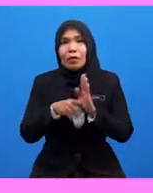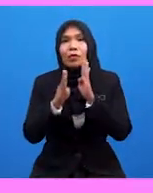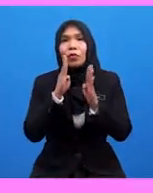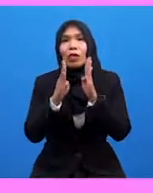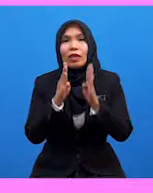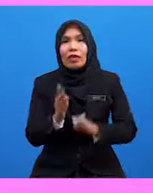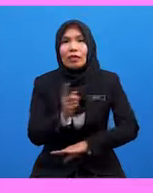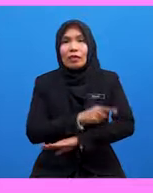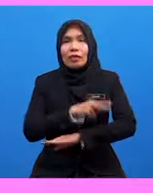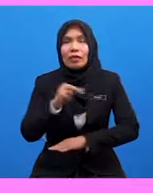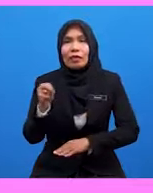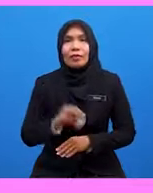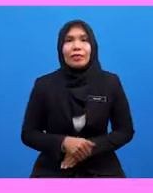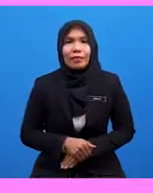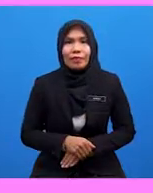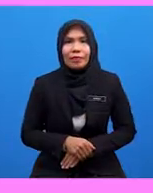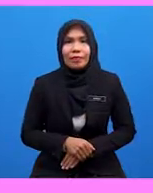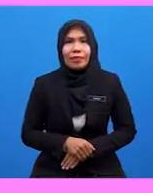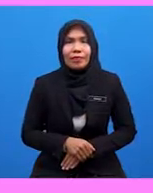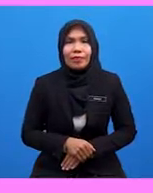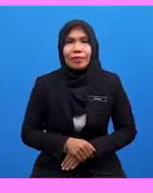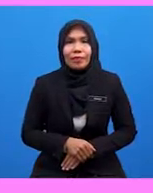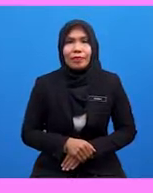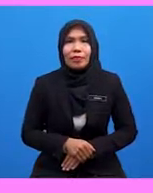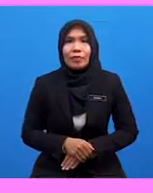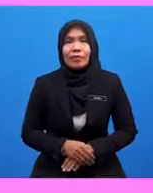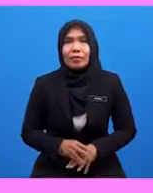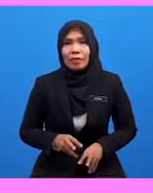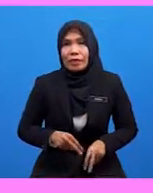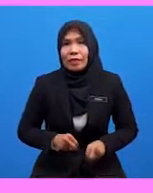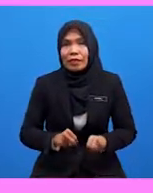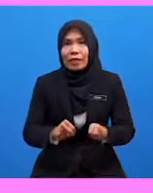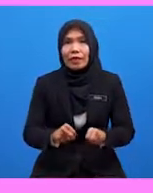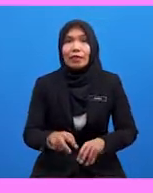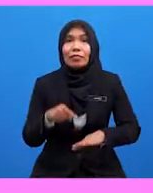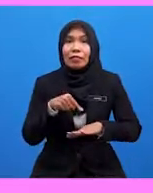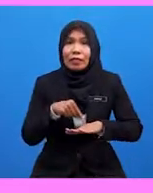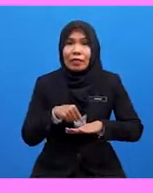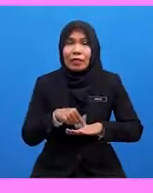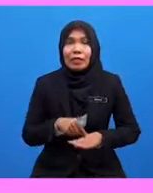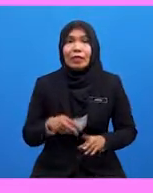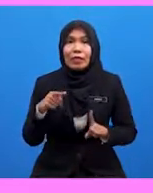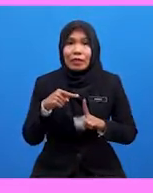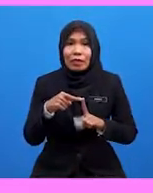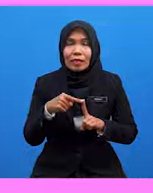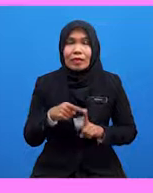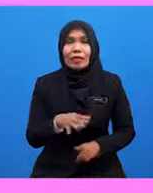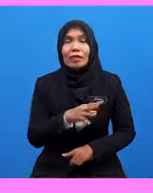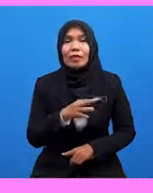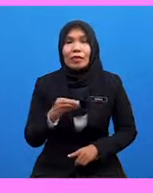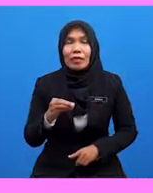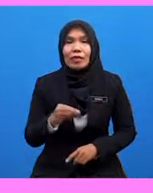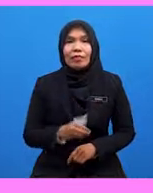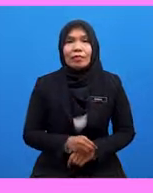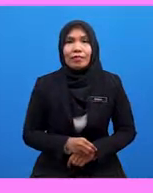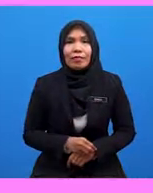Perkataan-perkataan yang tertera pada skrin ini seperti masih, di, ke, dan